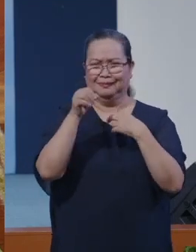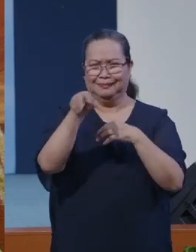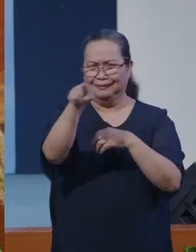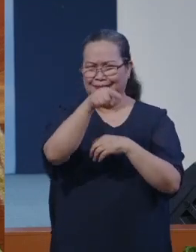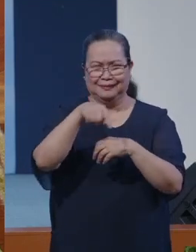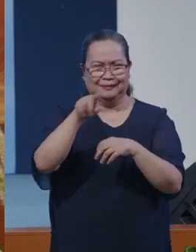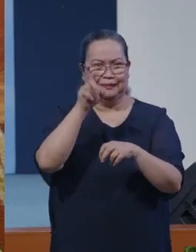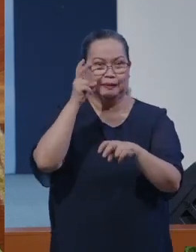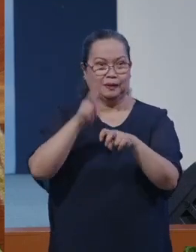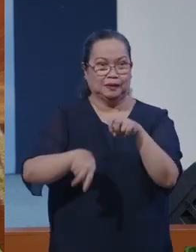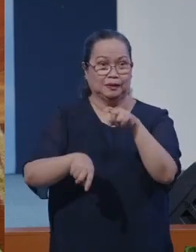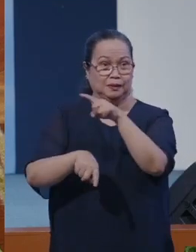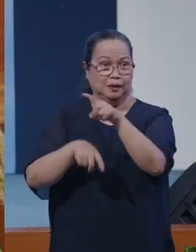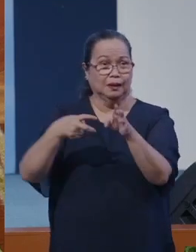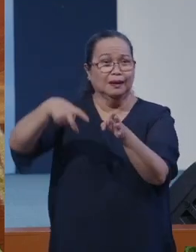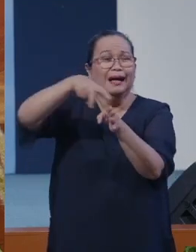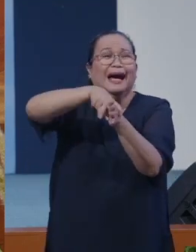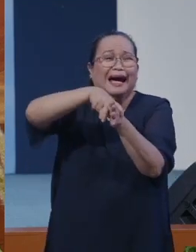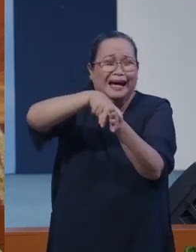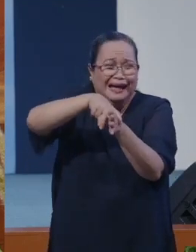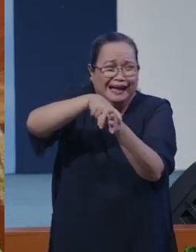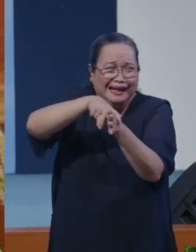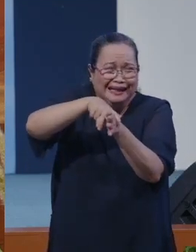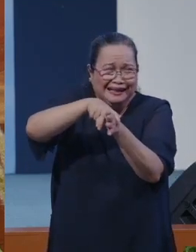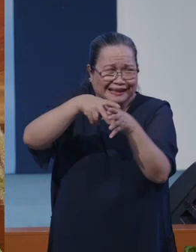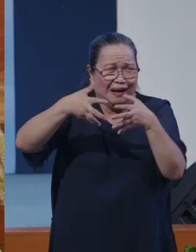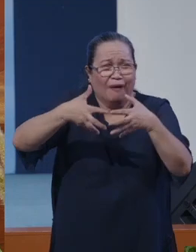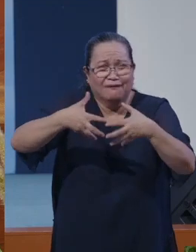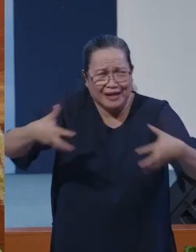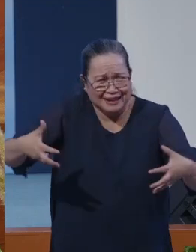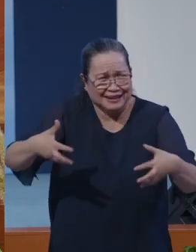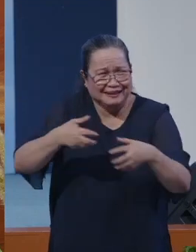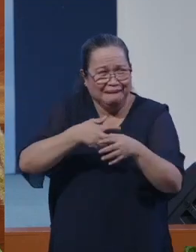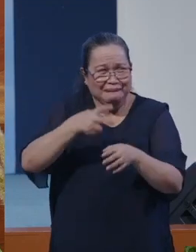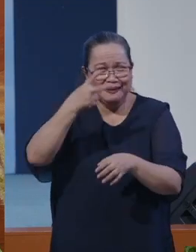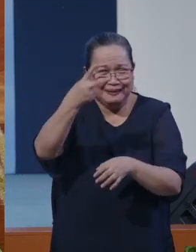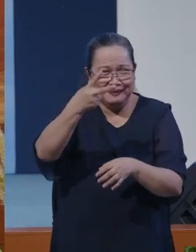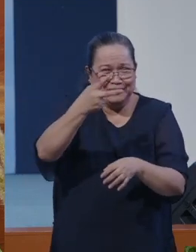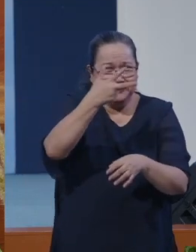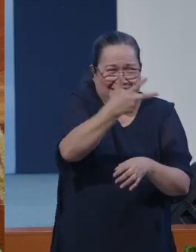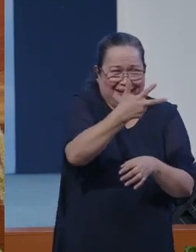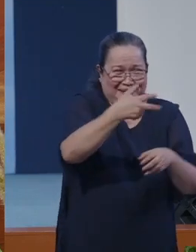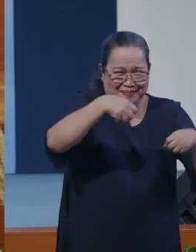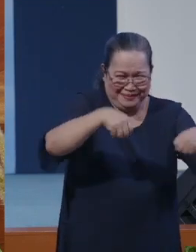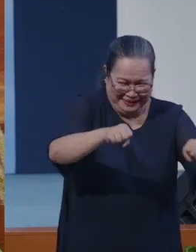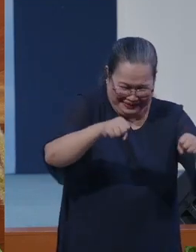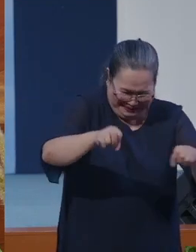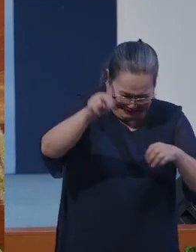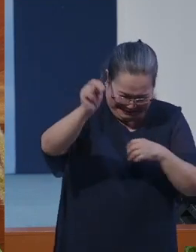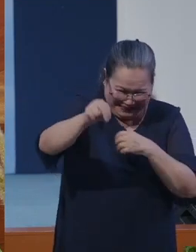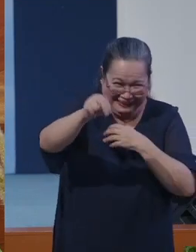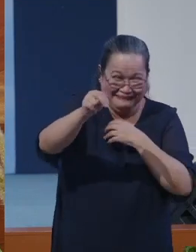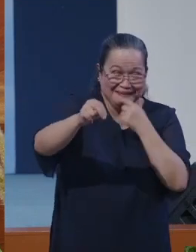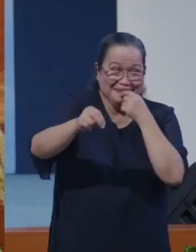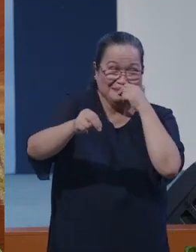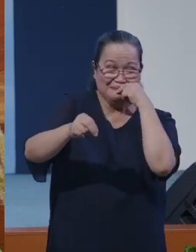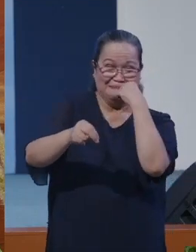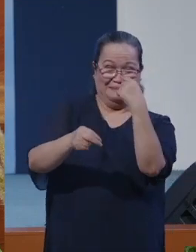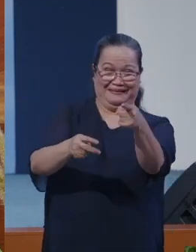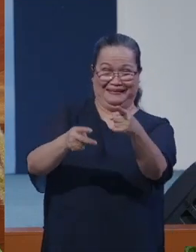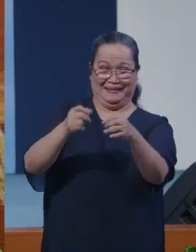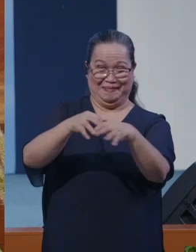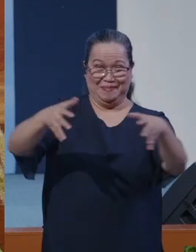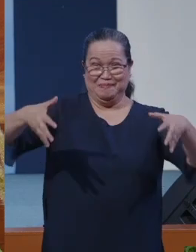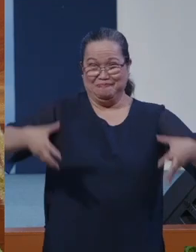po akong pwedeng mag-angkas. Siguro mga 2-3 motor ang kailangan po sa akin para ako'y